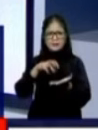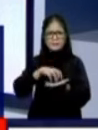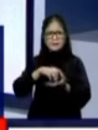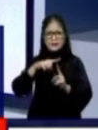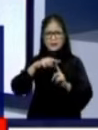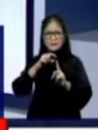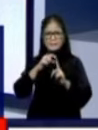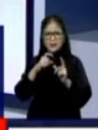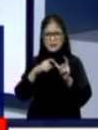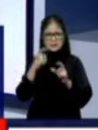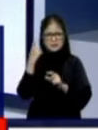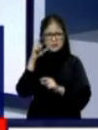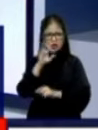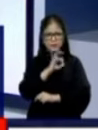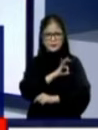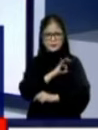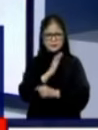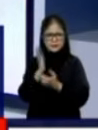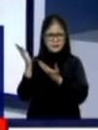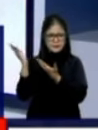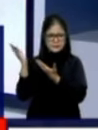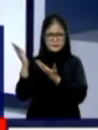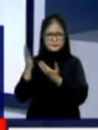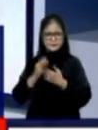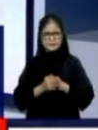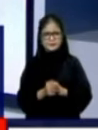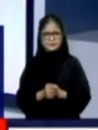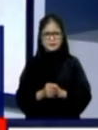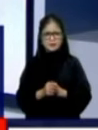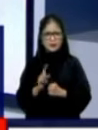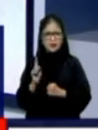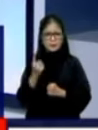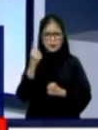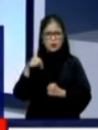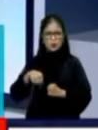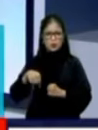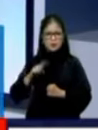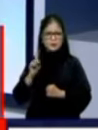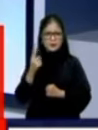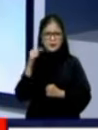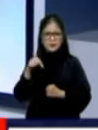kediaman para calon presiden. Ya,